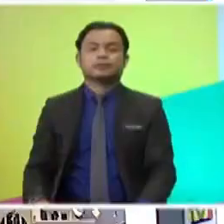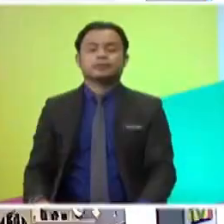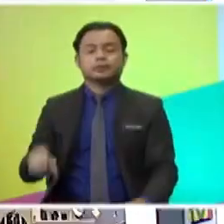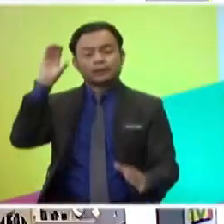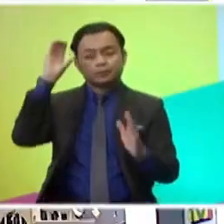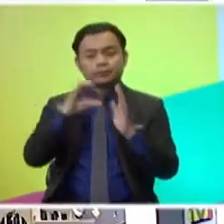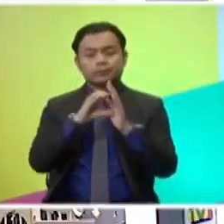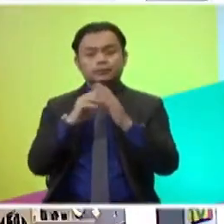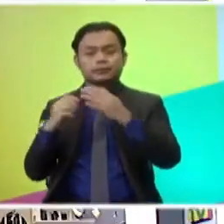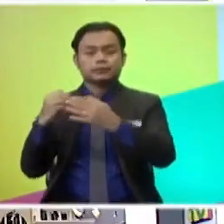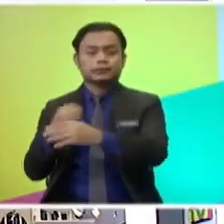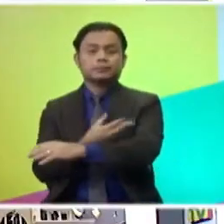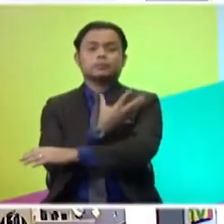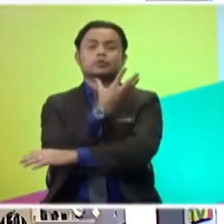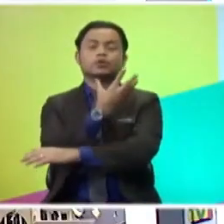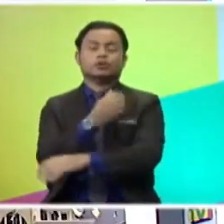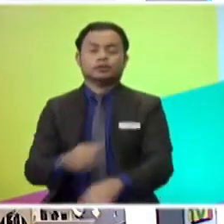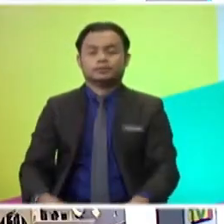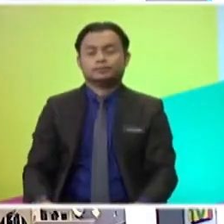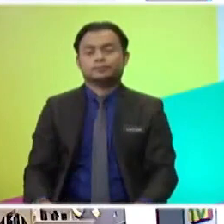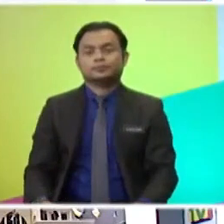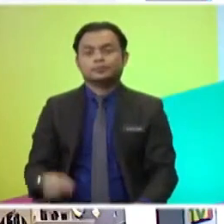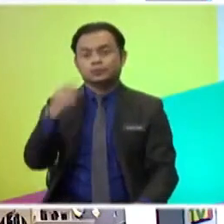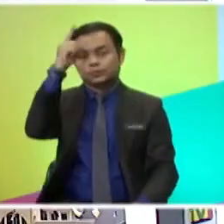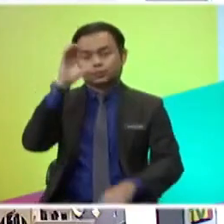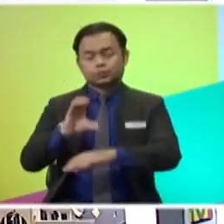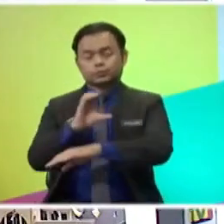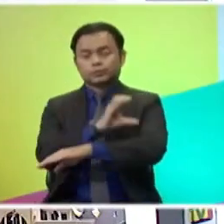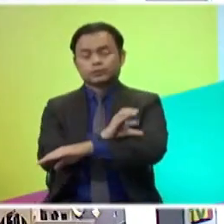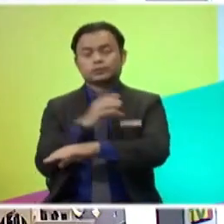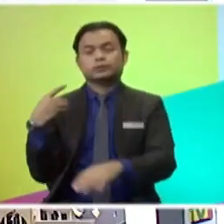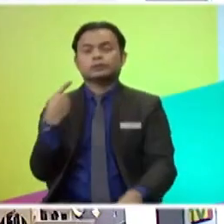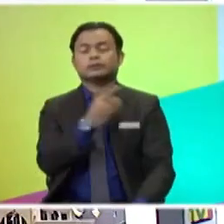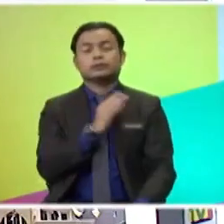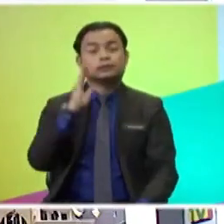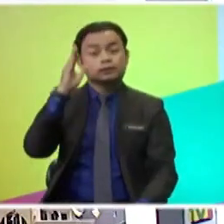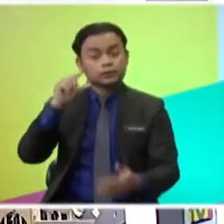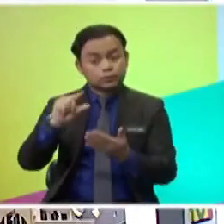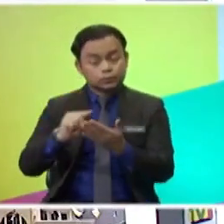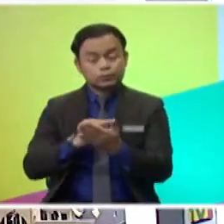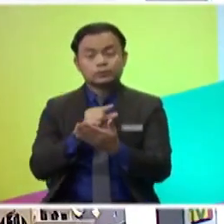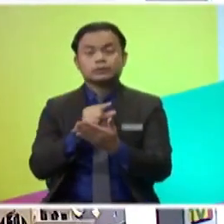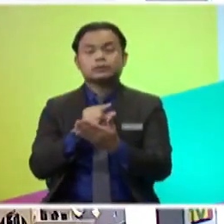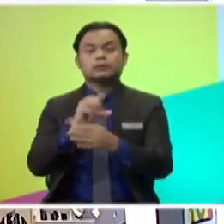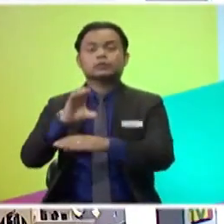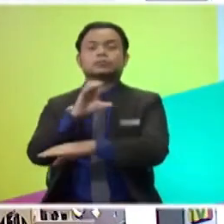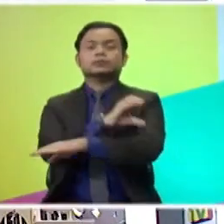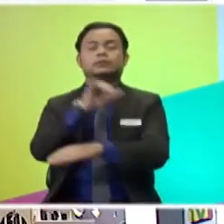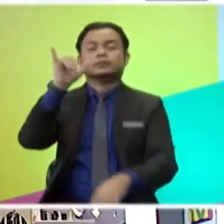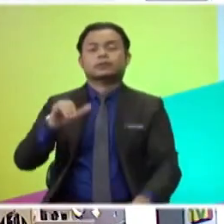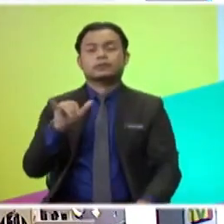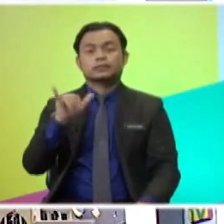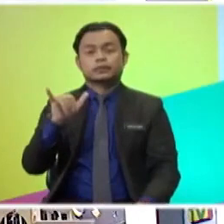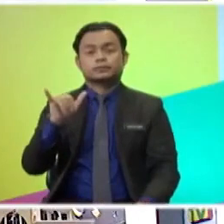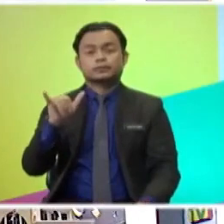perlulah. Okay. Dan juga untuk komputer, kalau perlu, kita gunakan komputer yang sama tapi dibekalkan dengan perisian tambahan